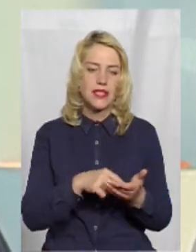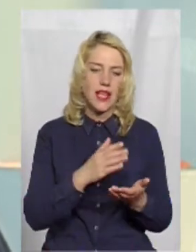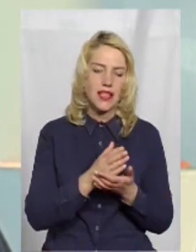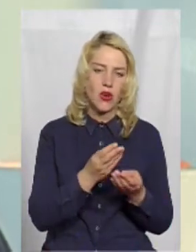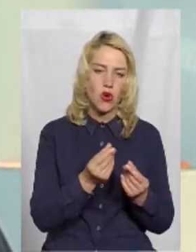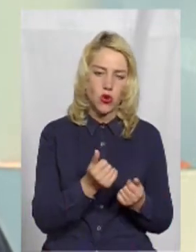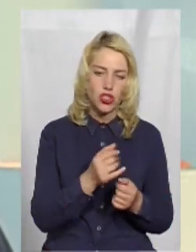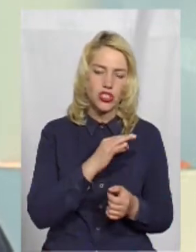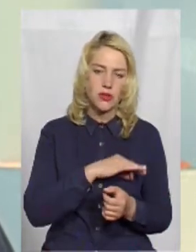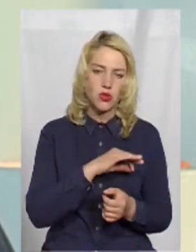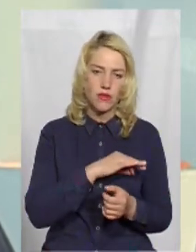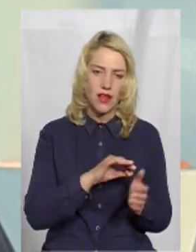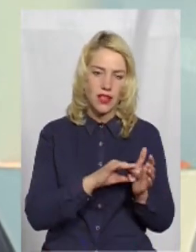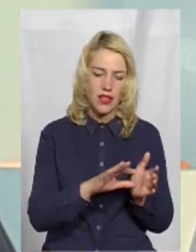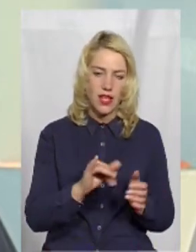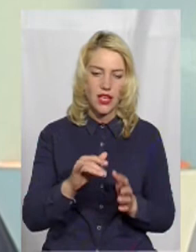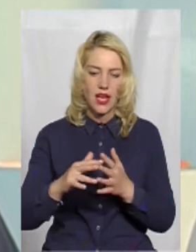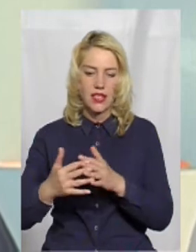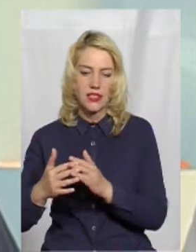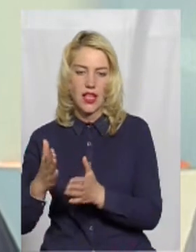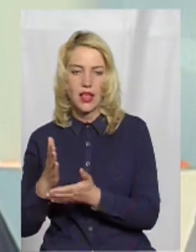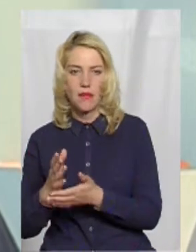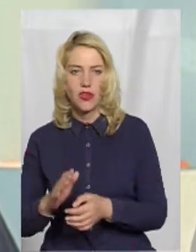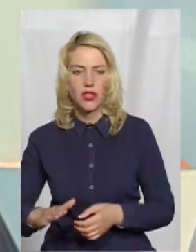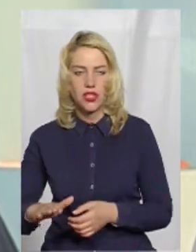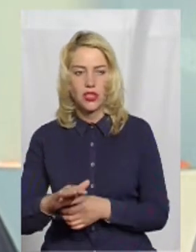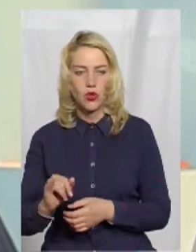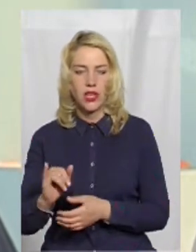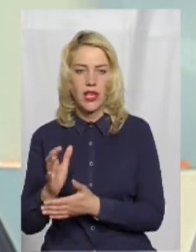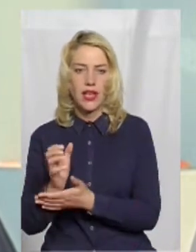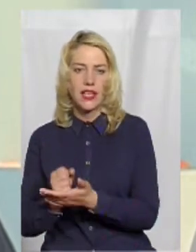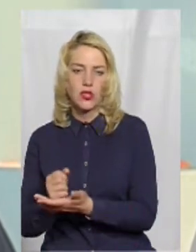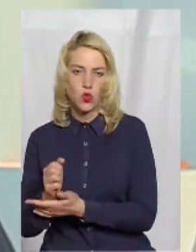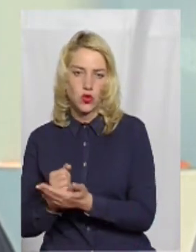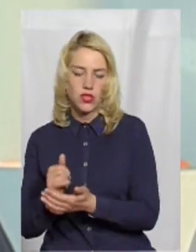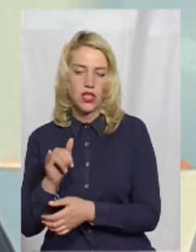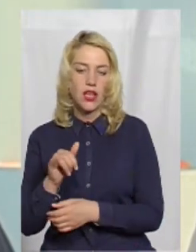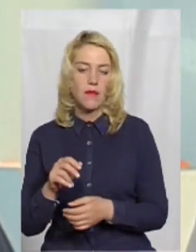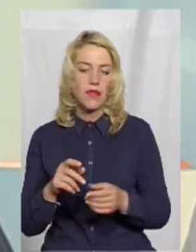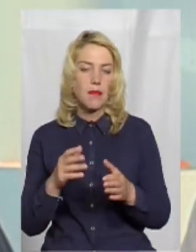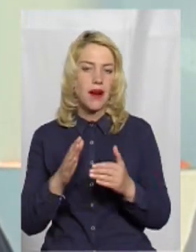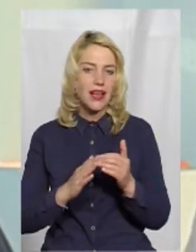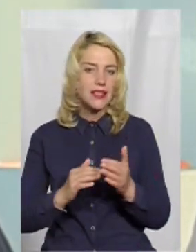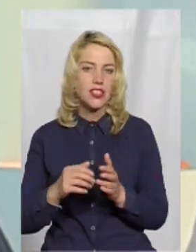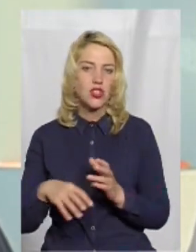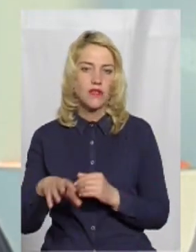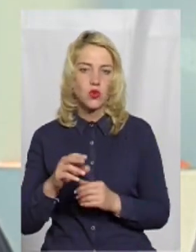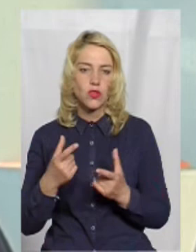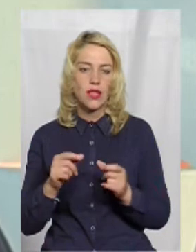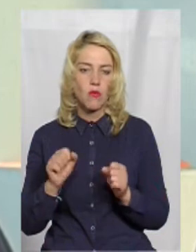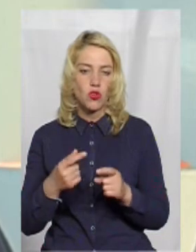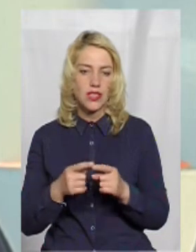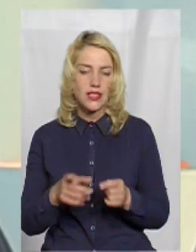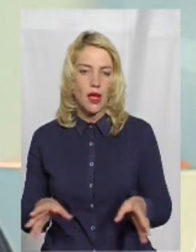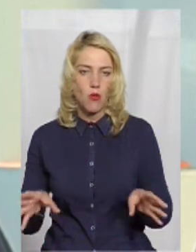енергії, а села мають території і ресурси. Тому практично всюди, де можна це поєднувати,